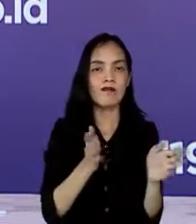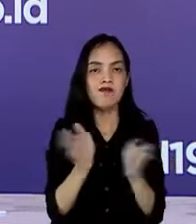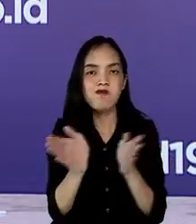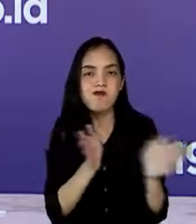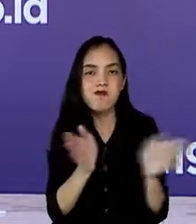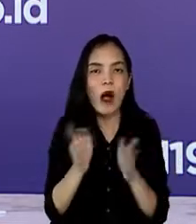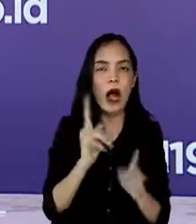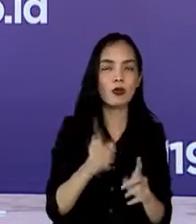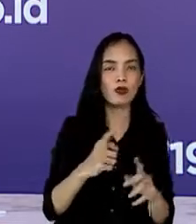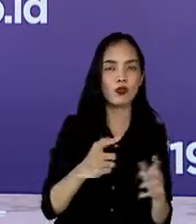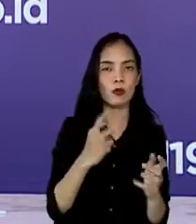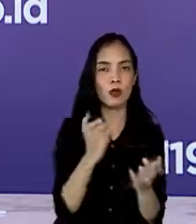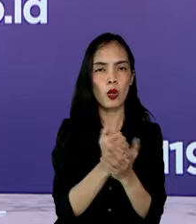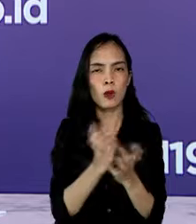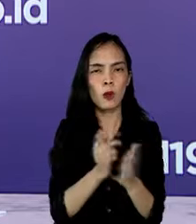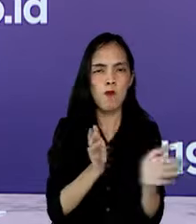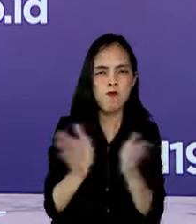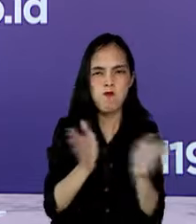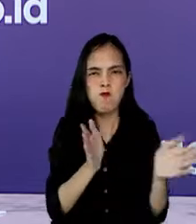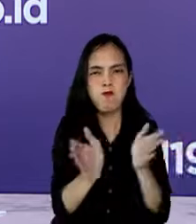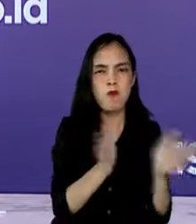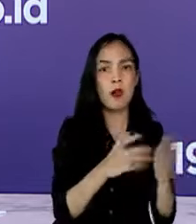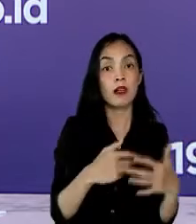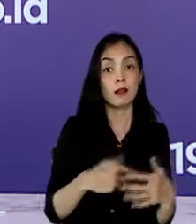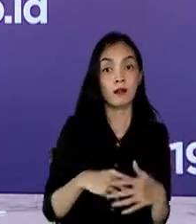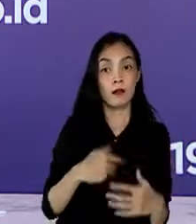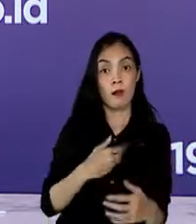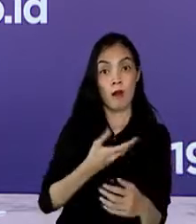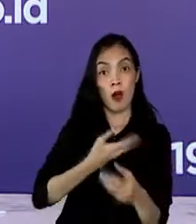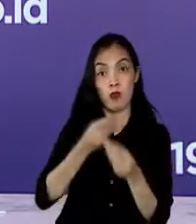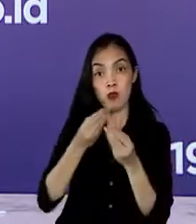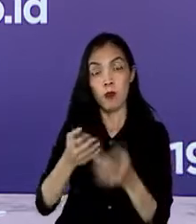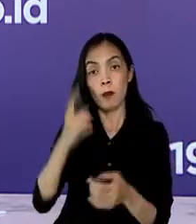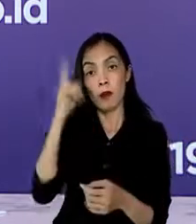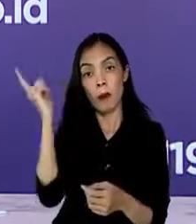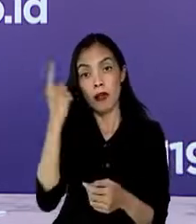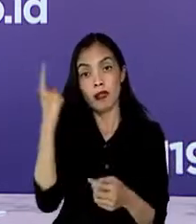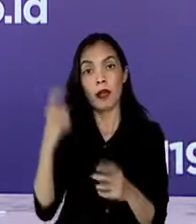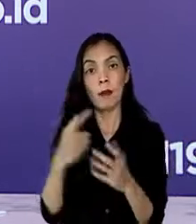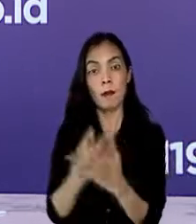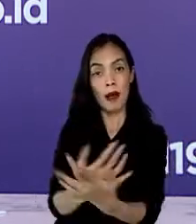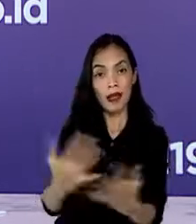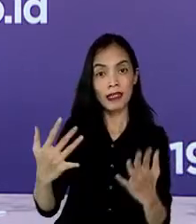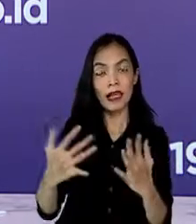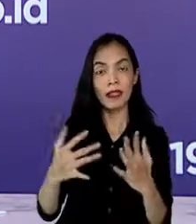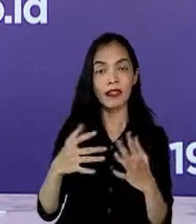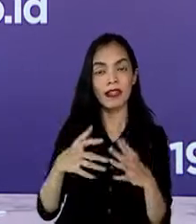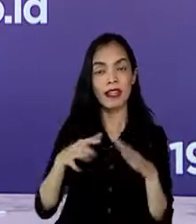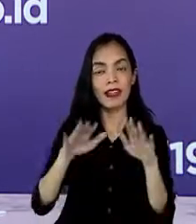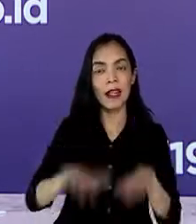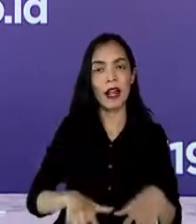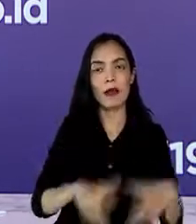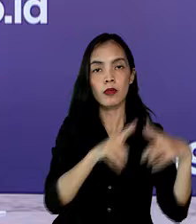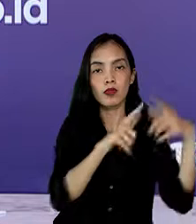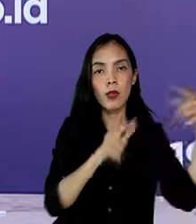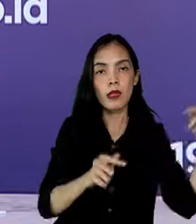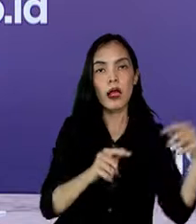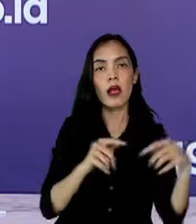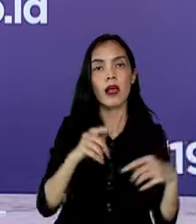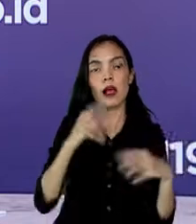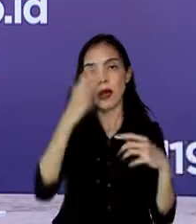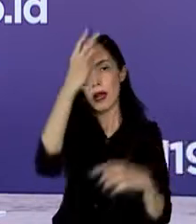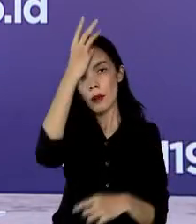saya sampaikan kepada kepala daerah dan masyarakatnya di provinsi di pulau Sumatera Kalimantan dan Sulawesi